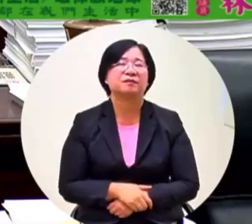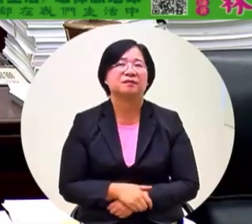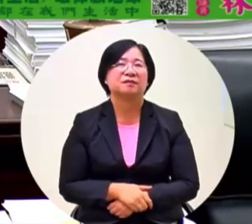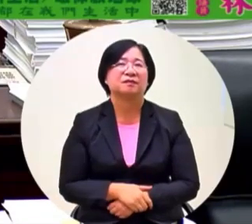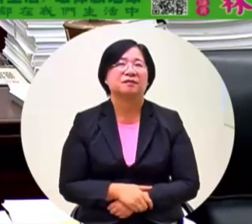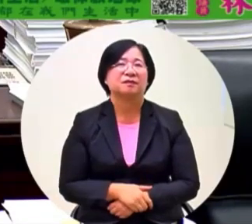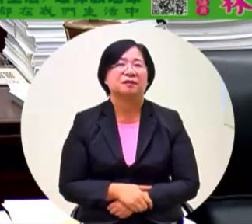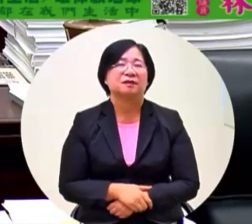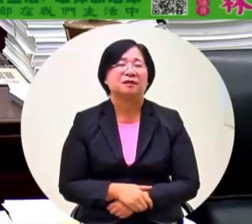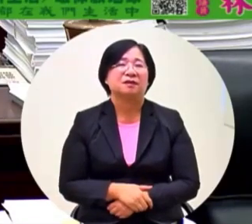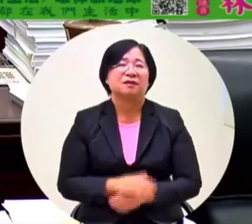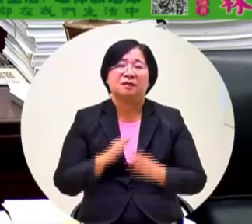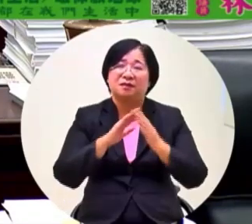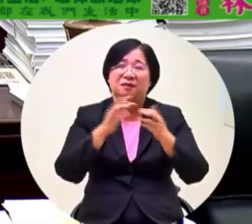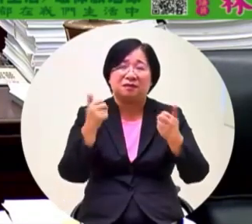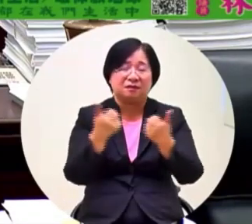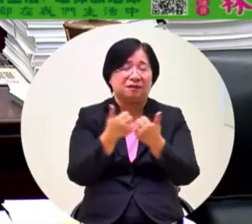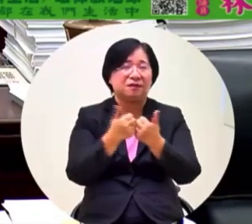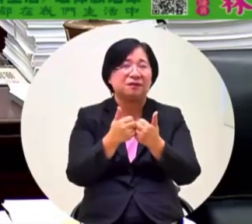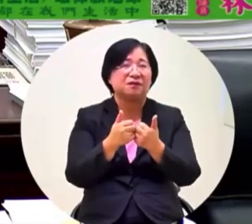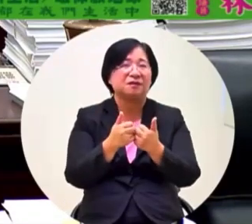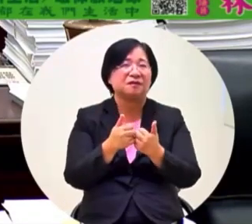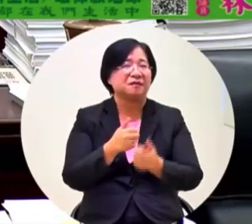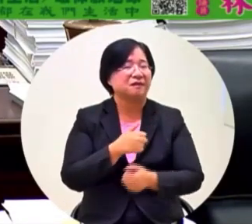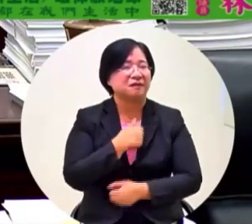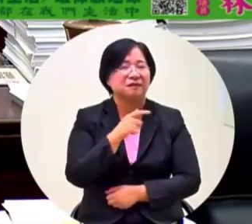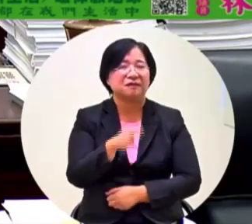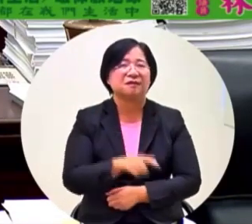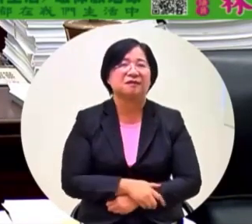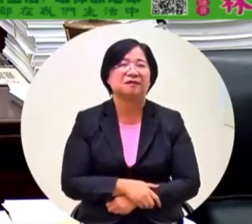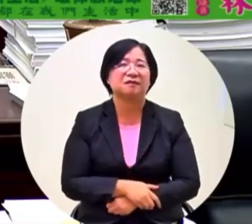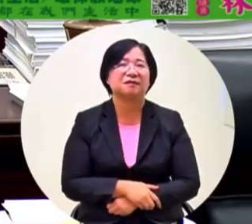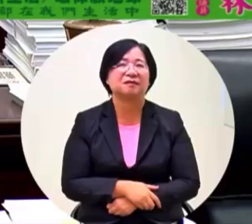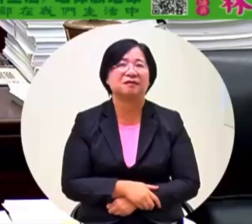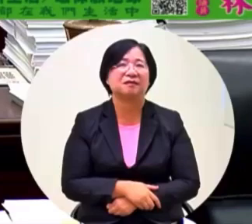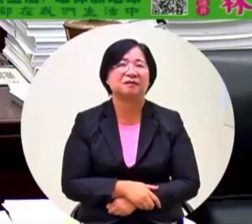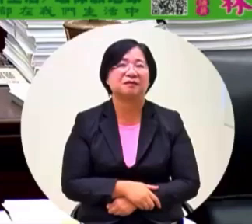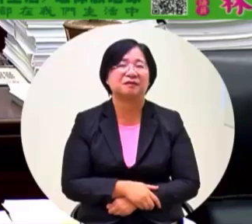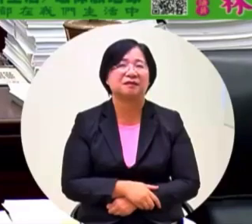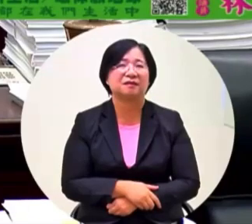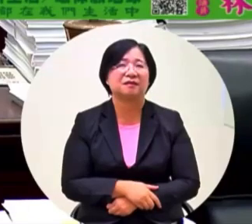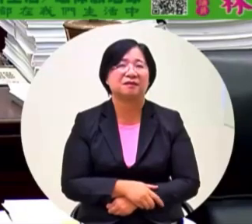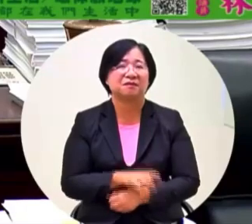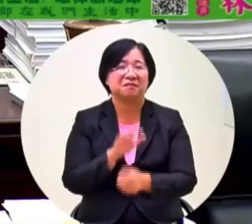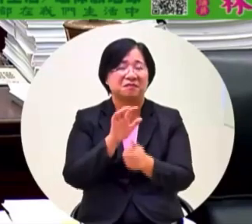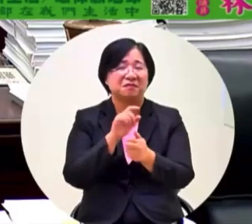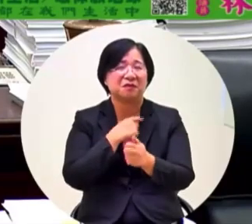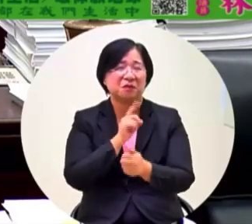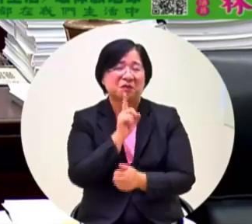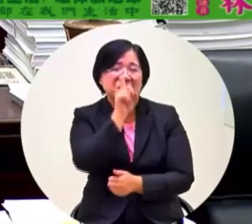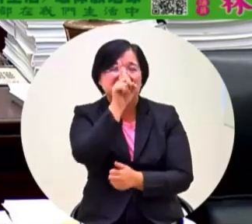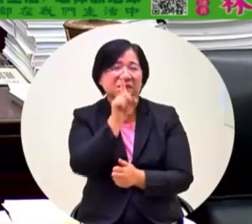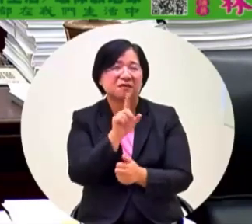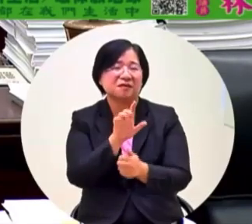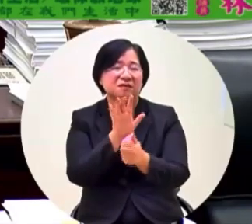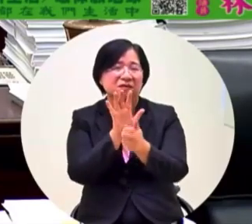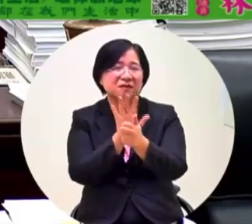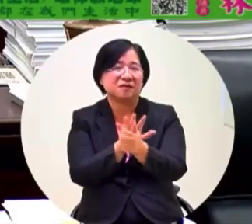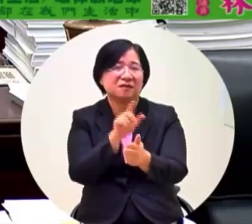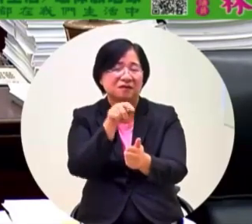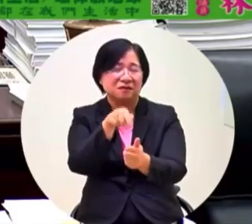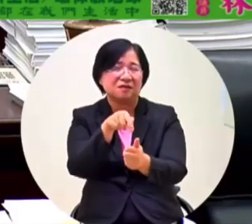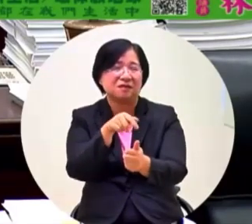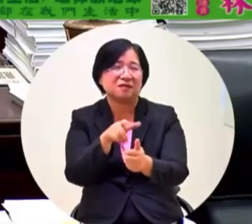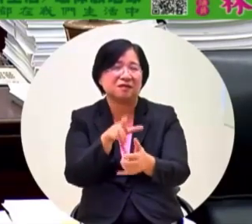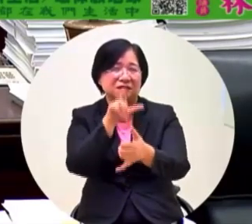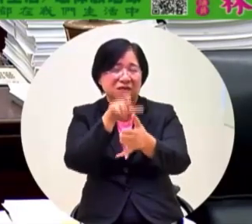市议会真的是践踏议会，为了你韩国瑜市长一个人。就让我们整个市议